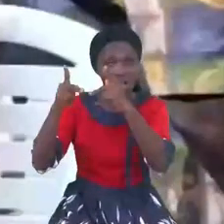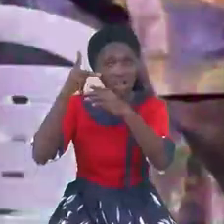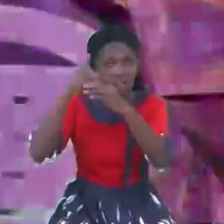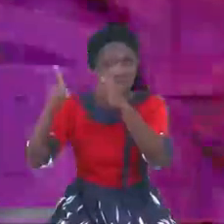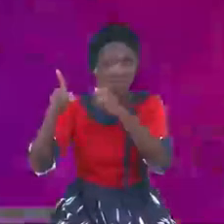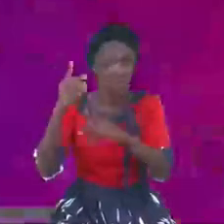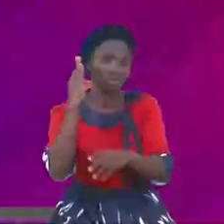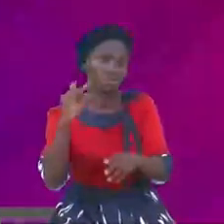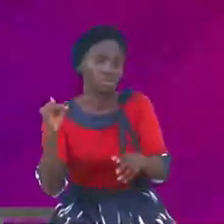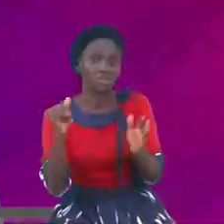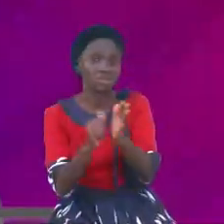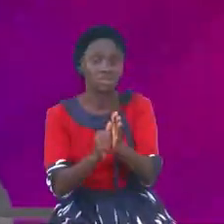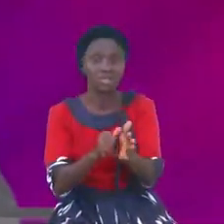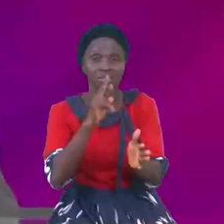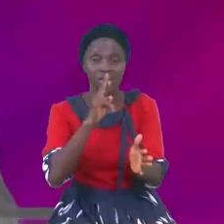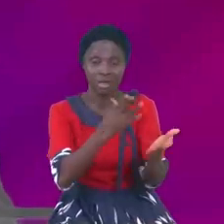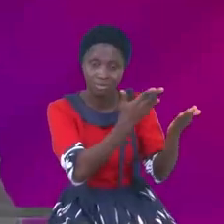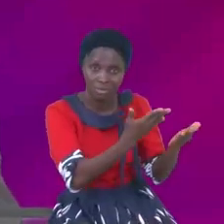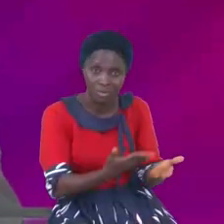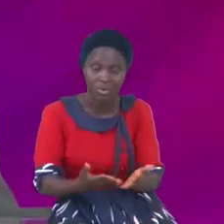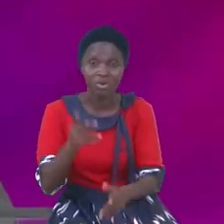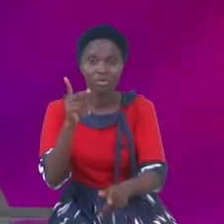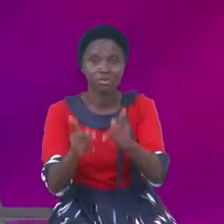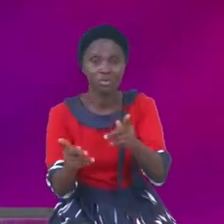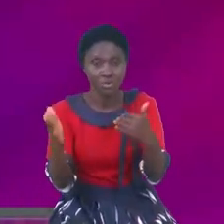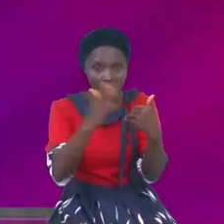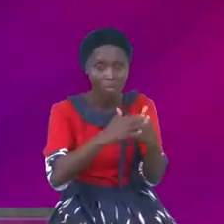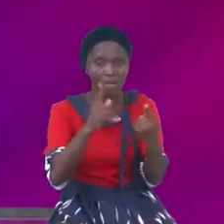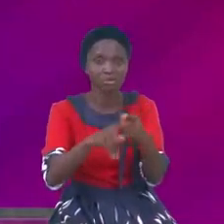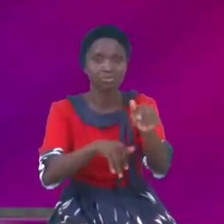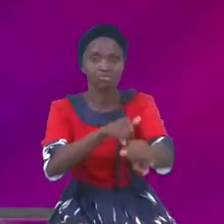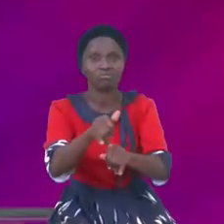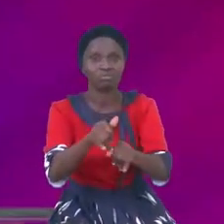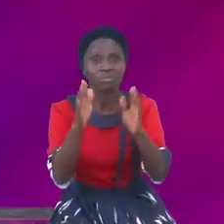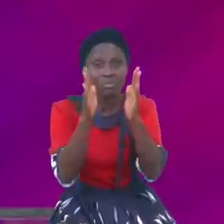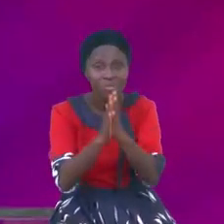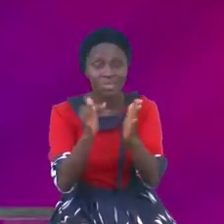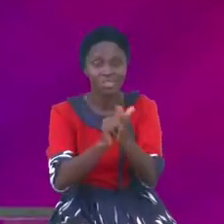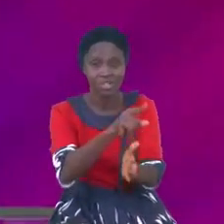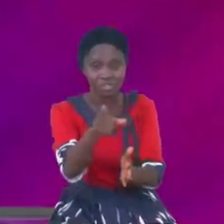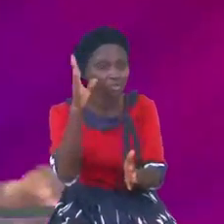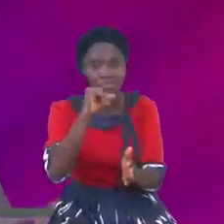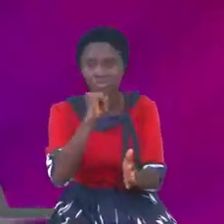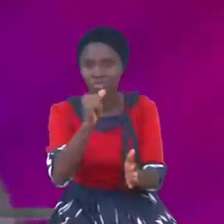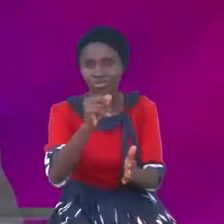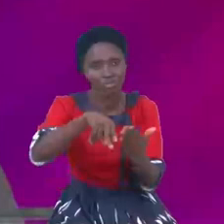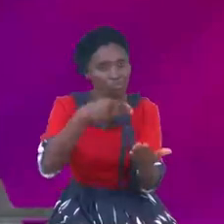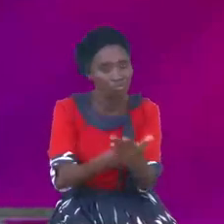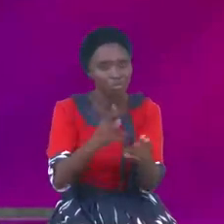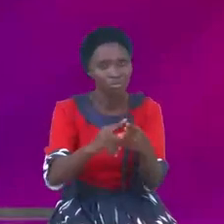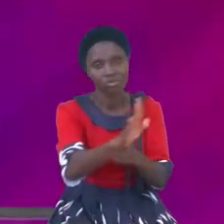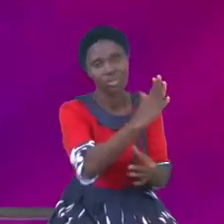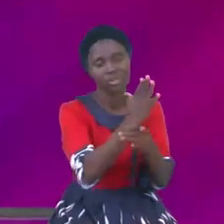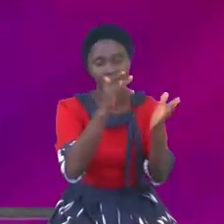leur séduction. Prie le Seigneur que tu ne sois pas une victime. Au nom de Jésus, nous